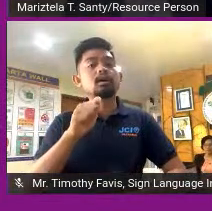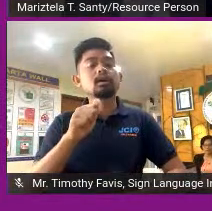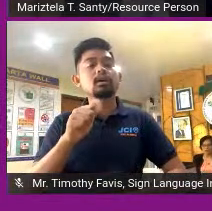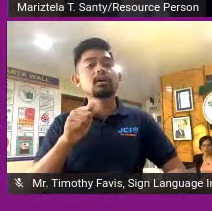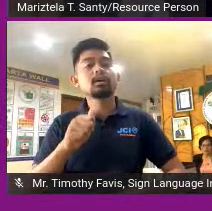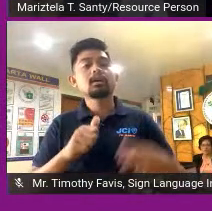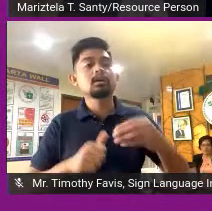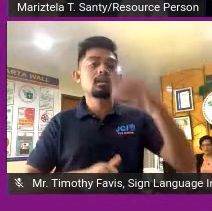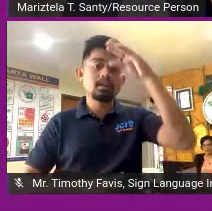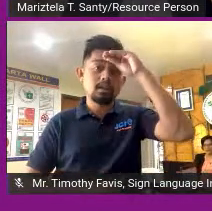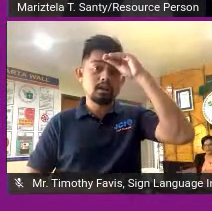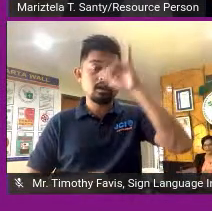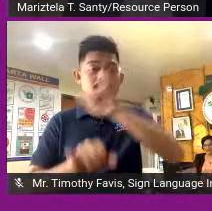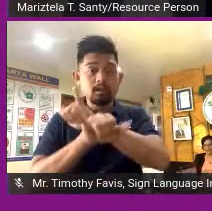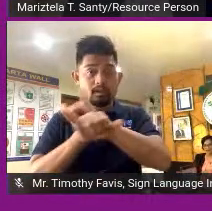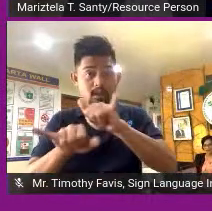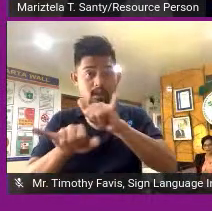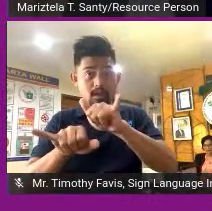ay parehong at work.